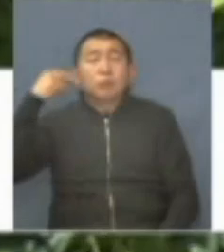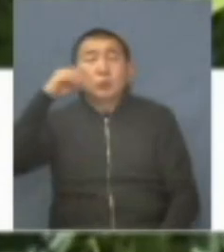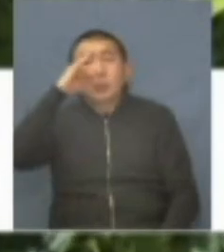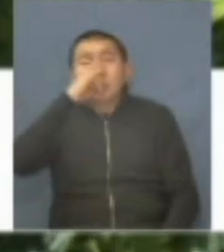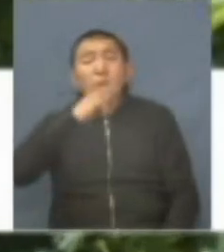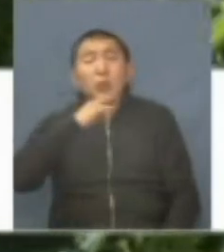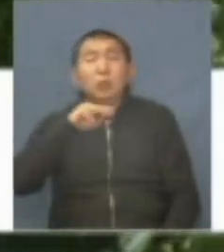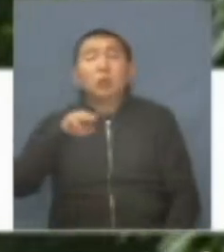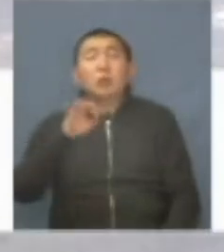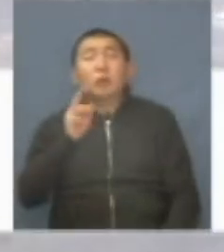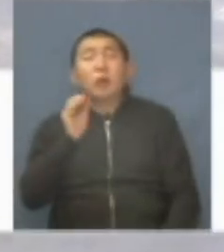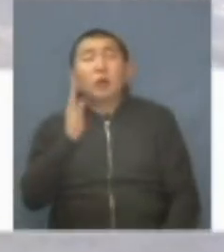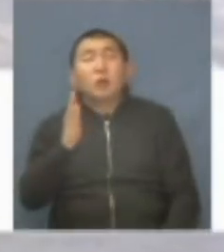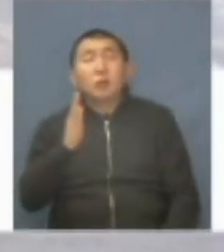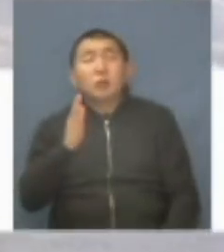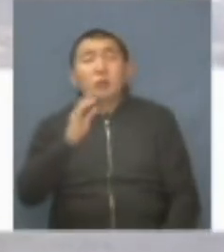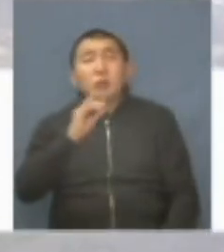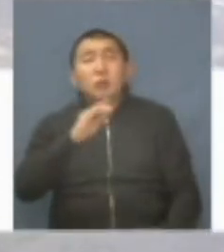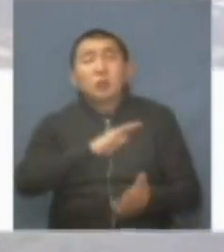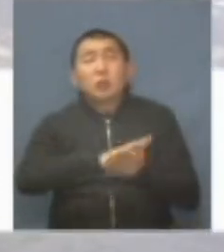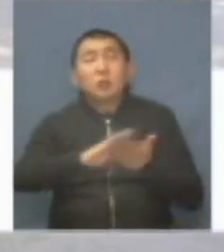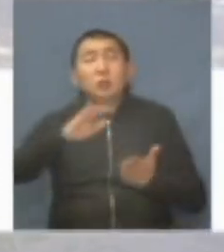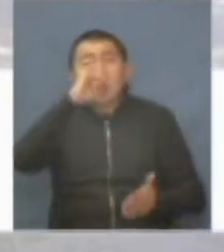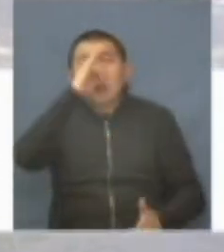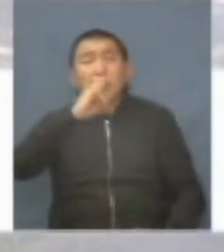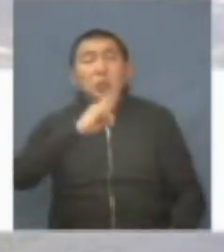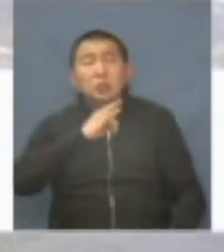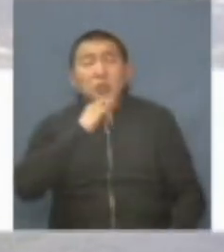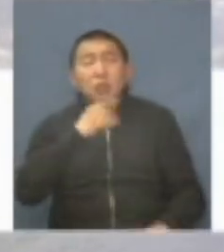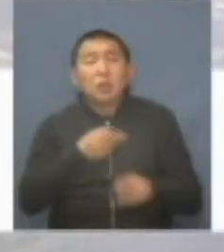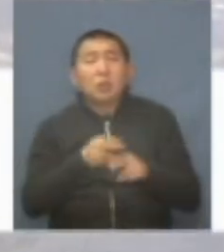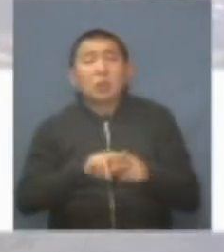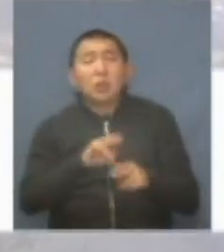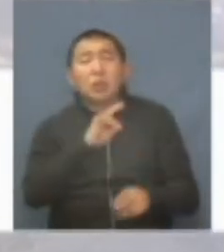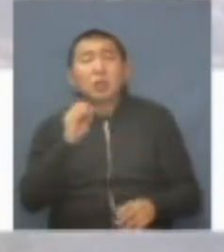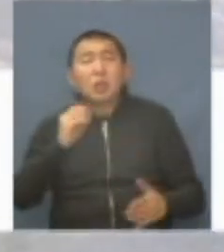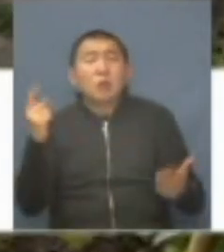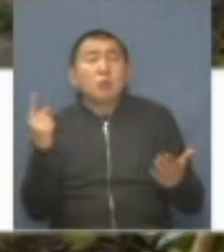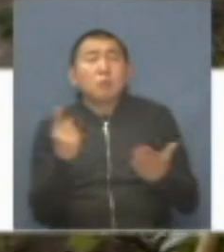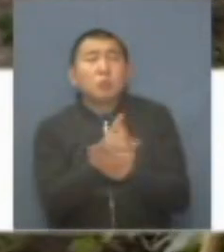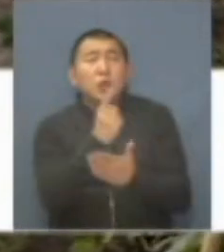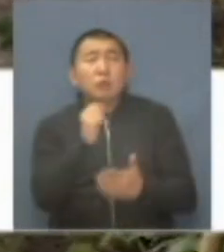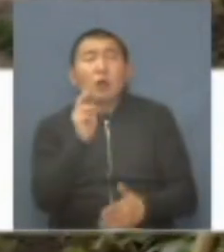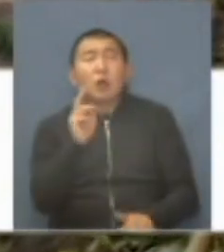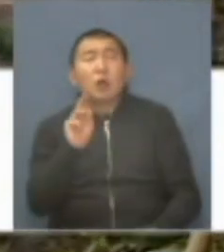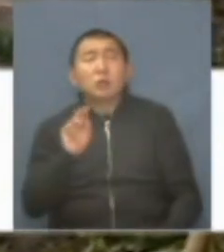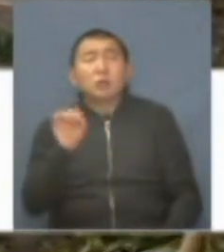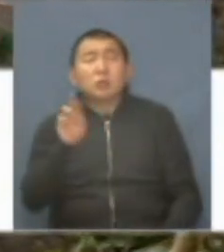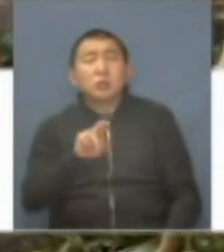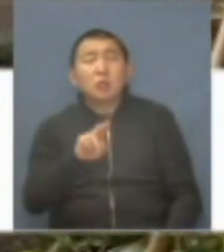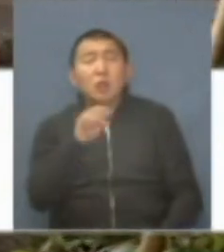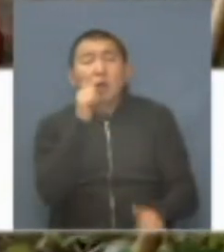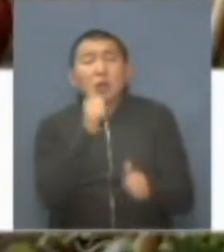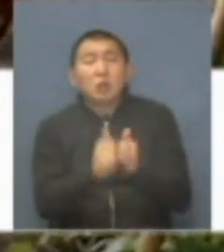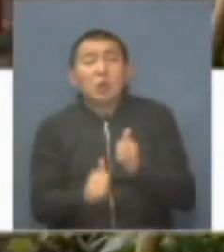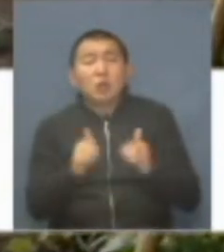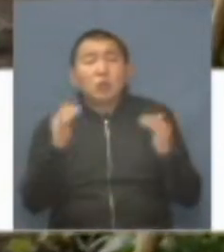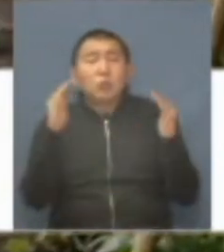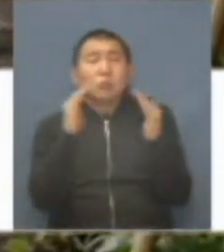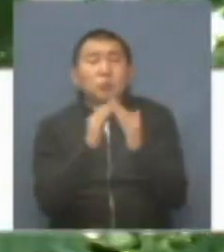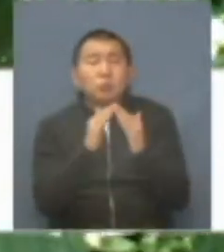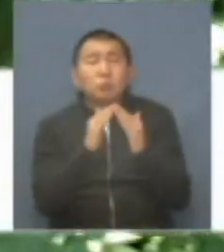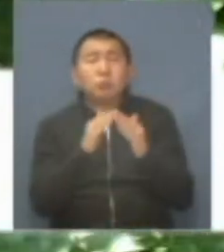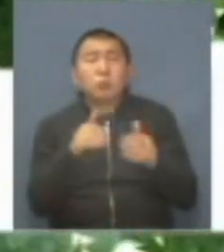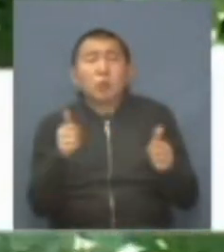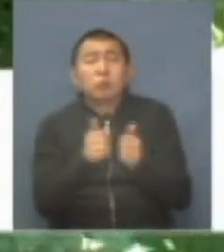Тоқаев таза Қазақстан жалпыұлттық науқанын бастай отырып, бұл бір реттік акция емес екенін ерекше атап өтті. Әрбір үй, аула, тұрғын үй